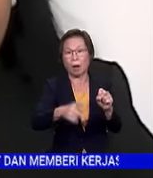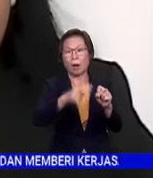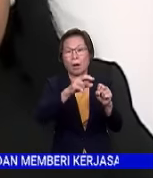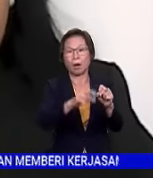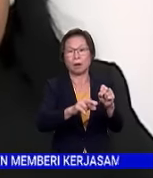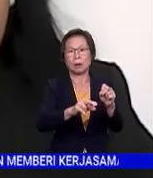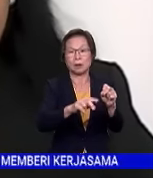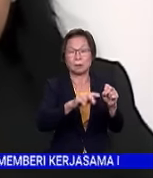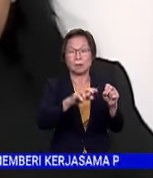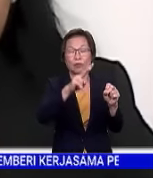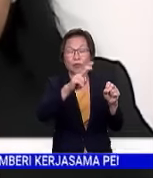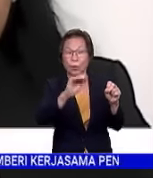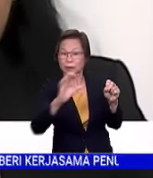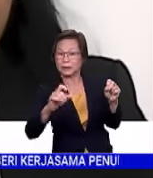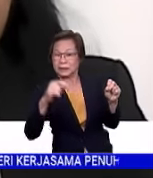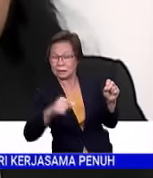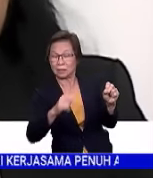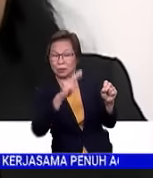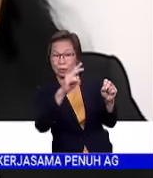variant of concern ini,